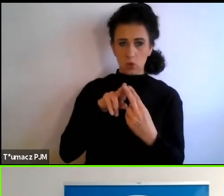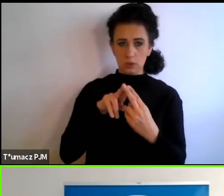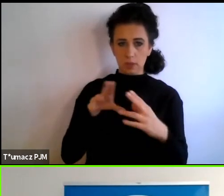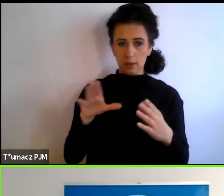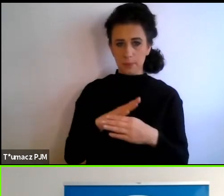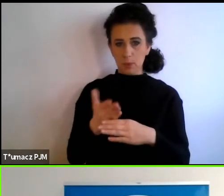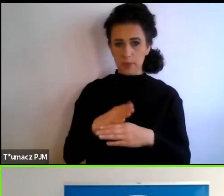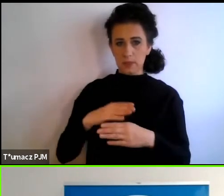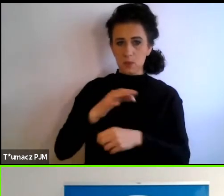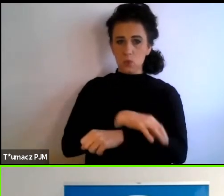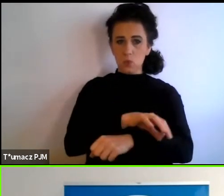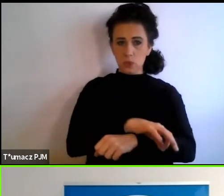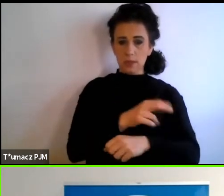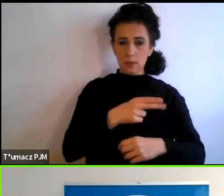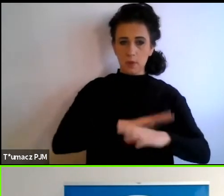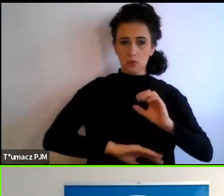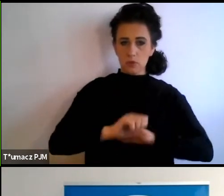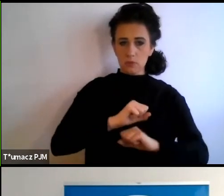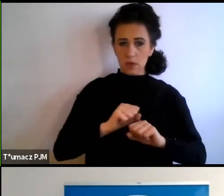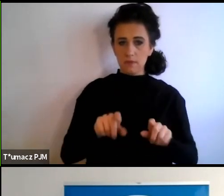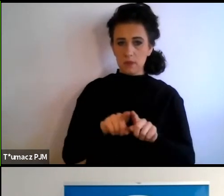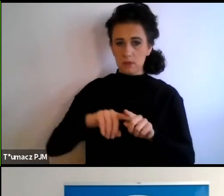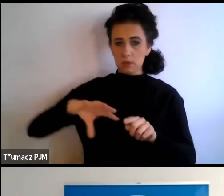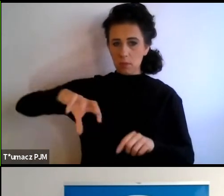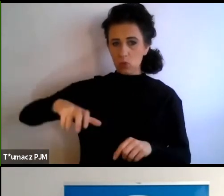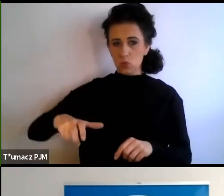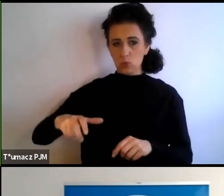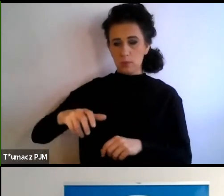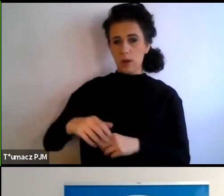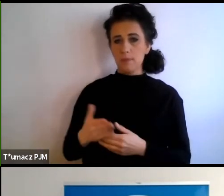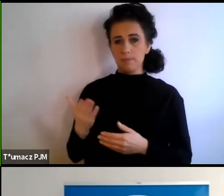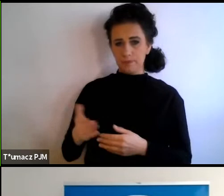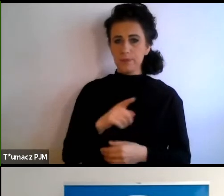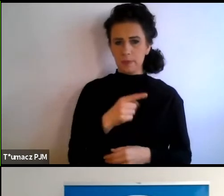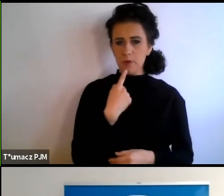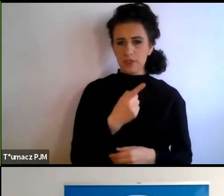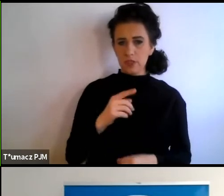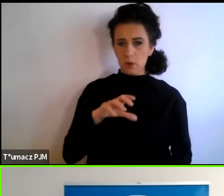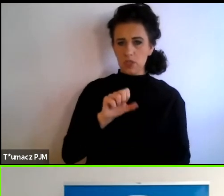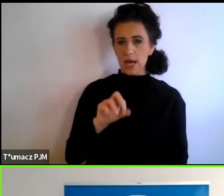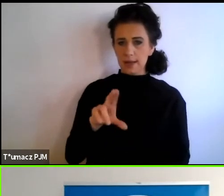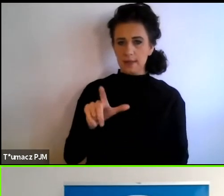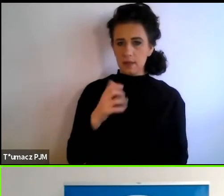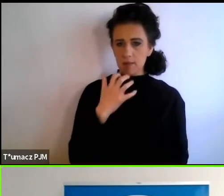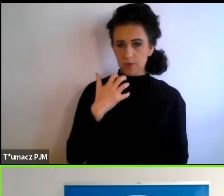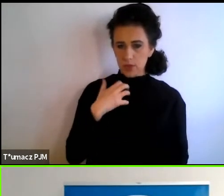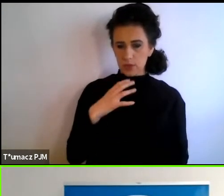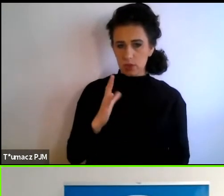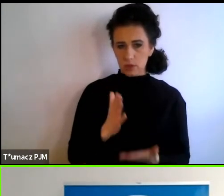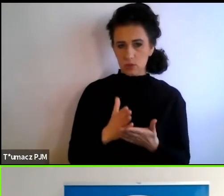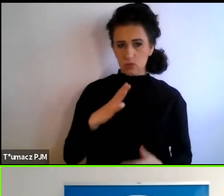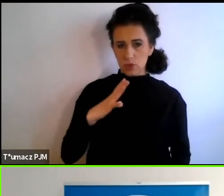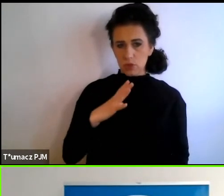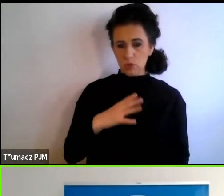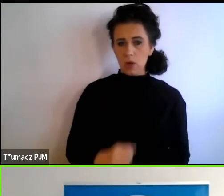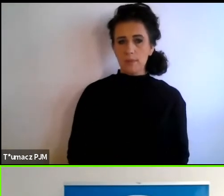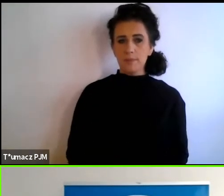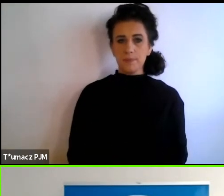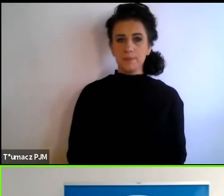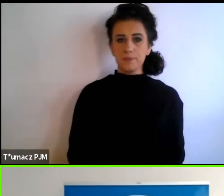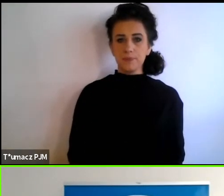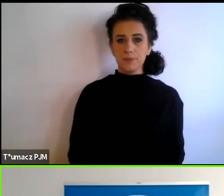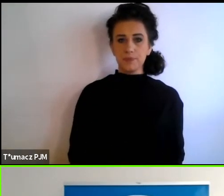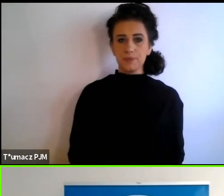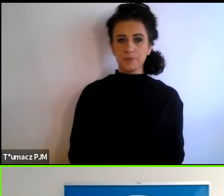studentami, a równocześnie, o czym mówiłeś, Arielu, troszkę siłę nacisku